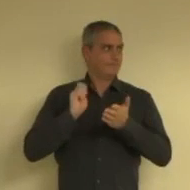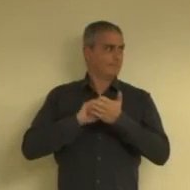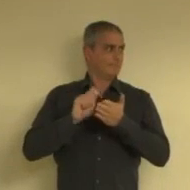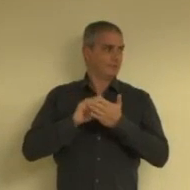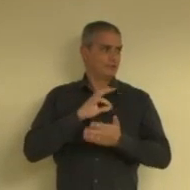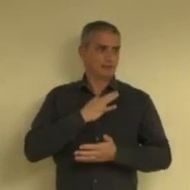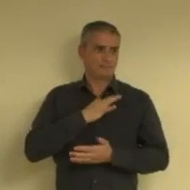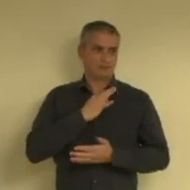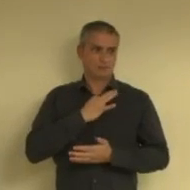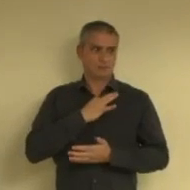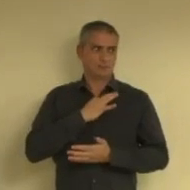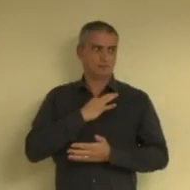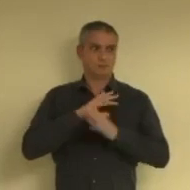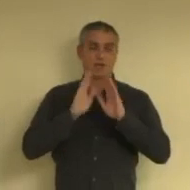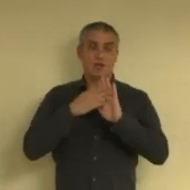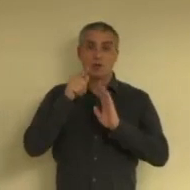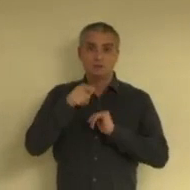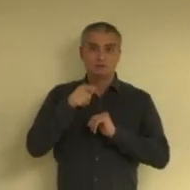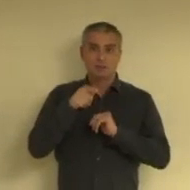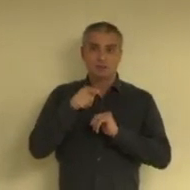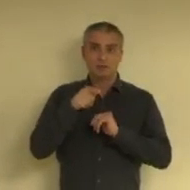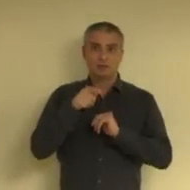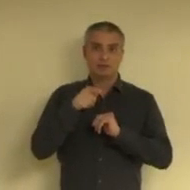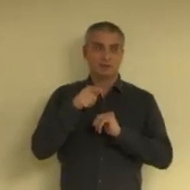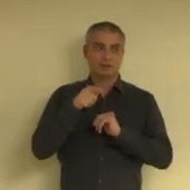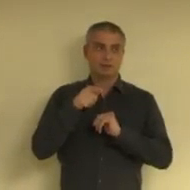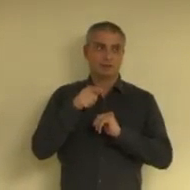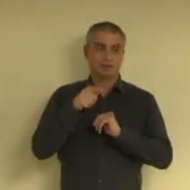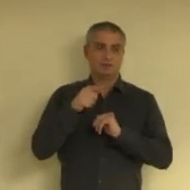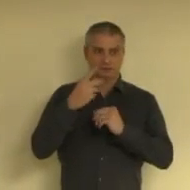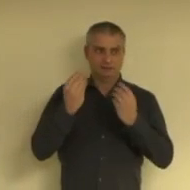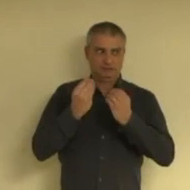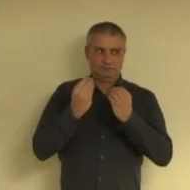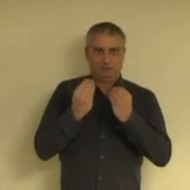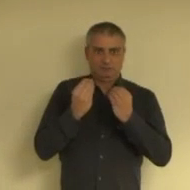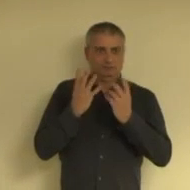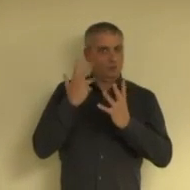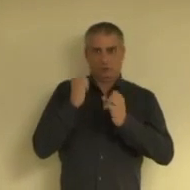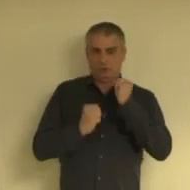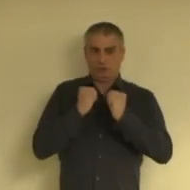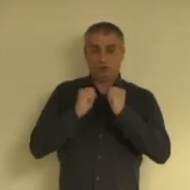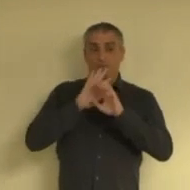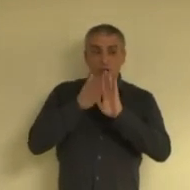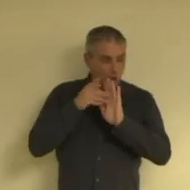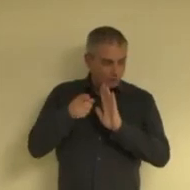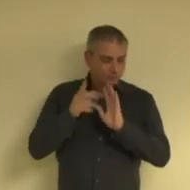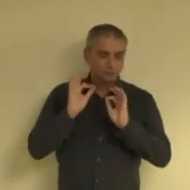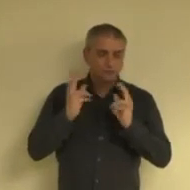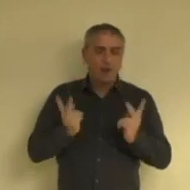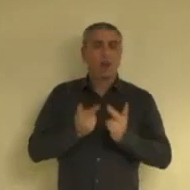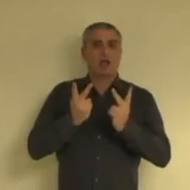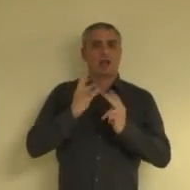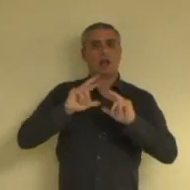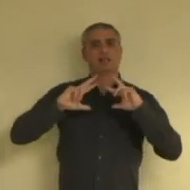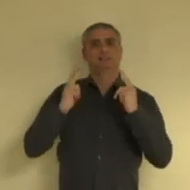במשרד הבריאות, כל זה בא, על אף איזה דברים קשים, כל זה בא להקל